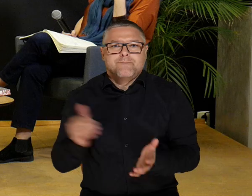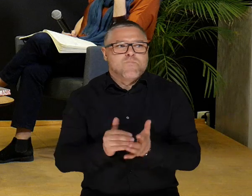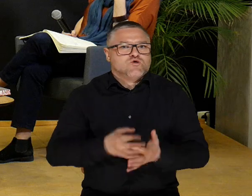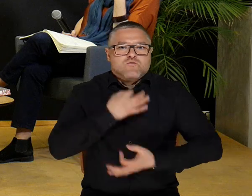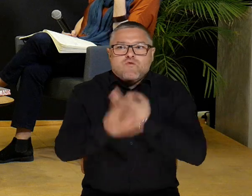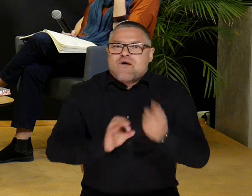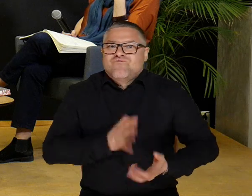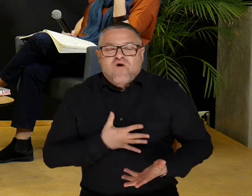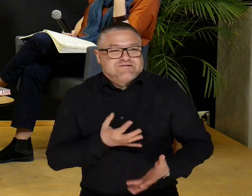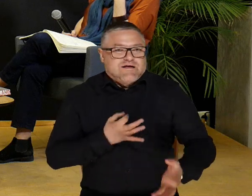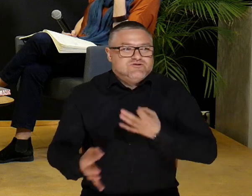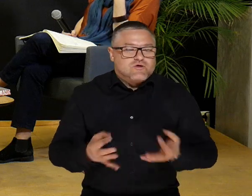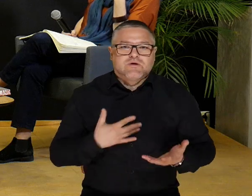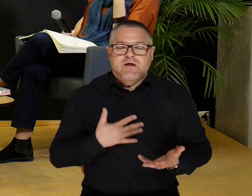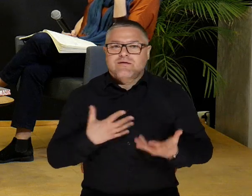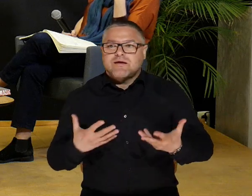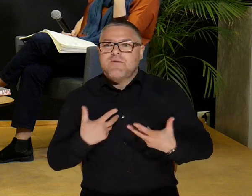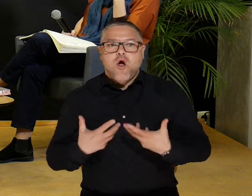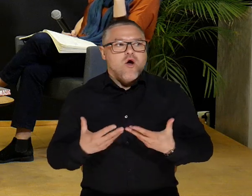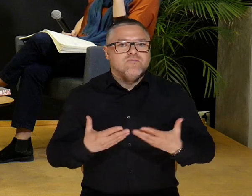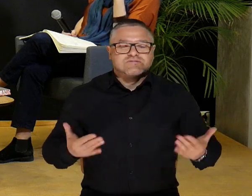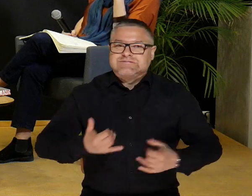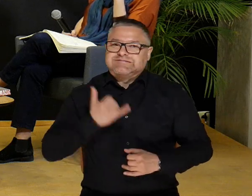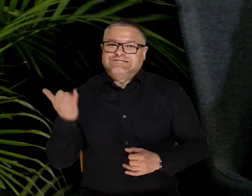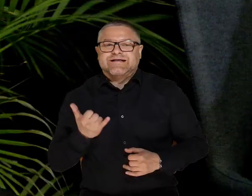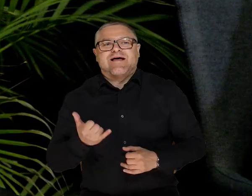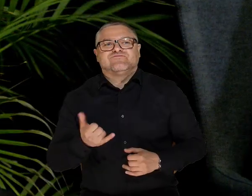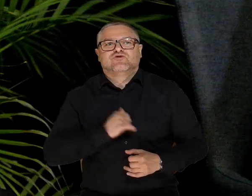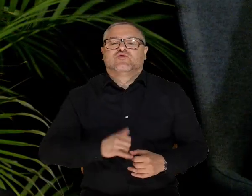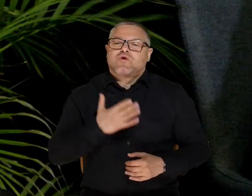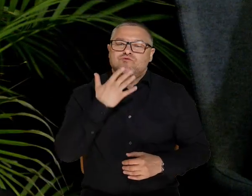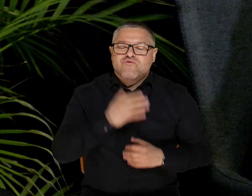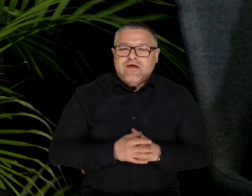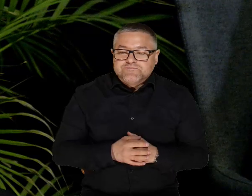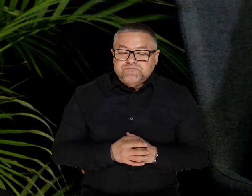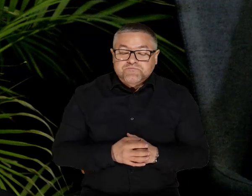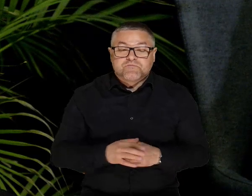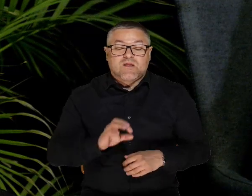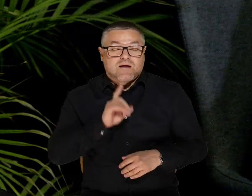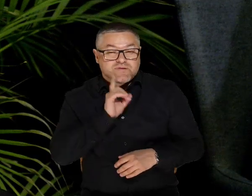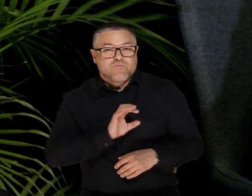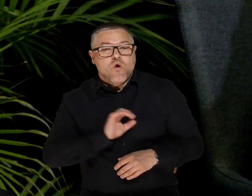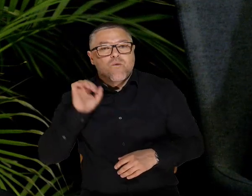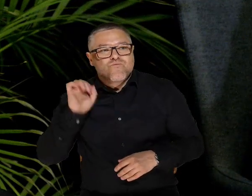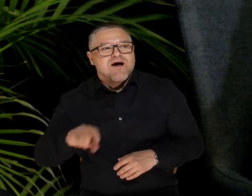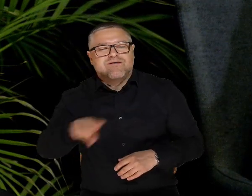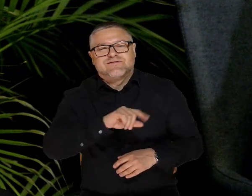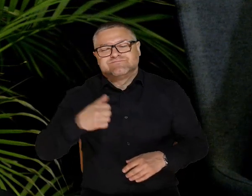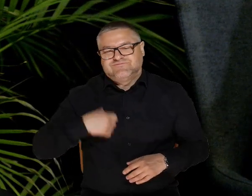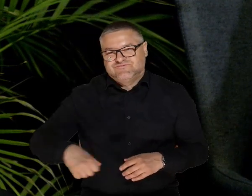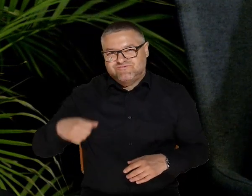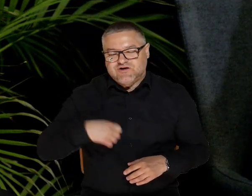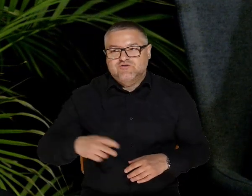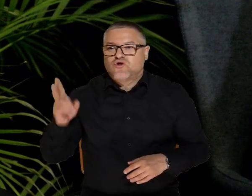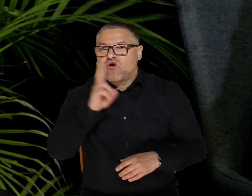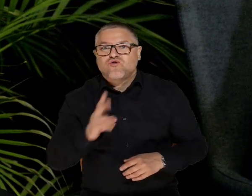mam więcej takiej śmiałości. Zawsze sobie tak mówię, że tak naprawdę moi bohaterowie na mnie czekają, że czekają na